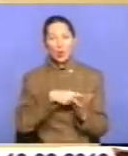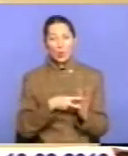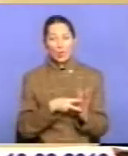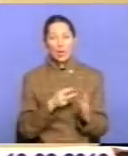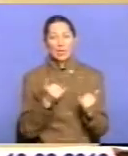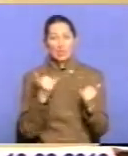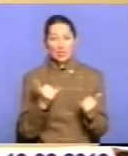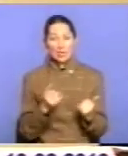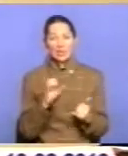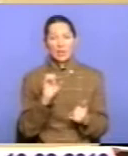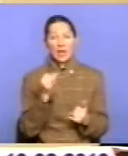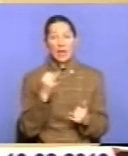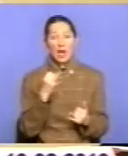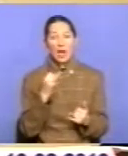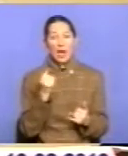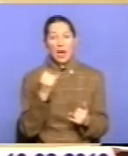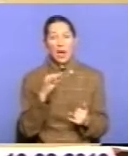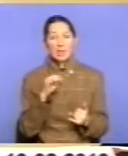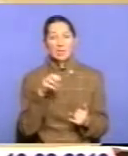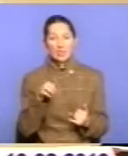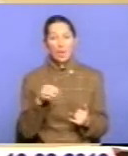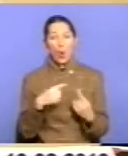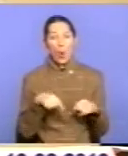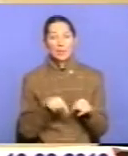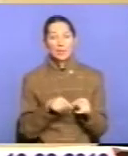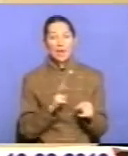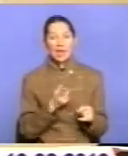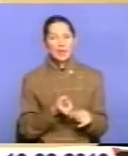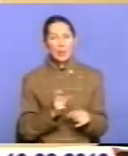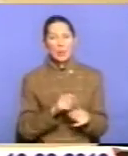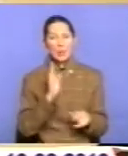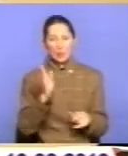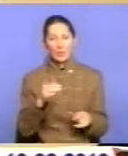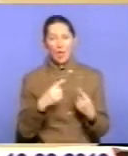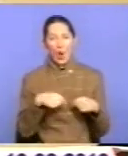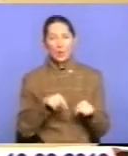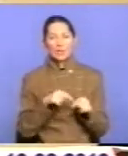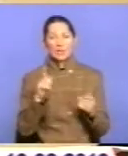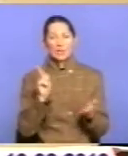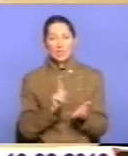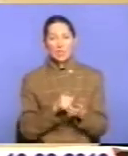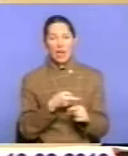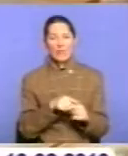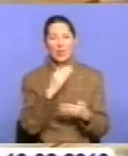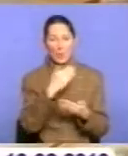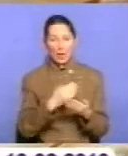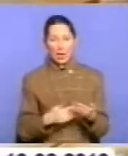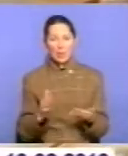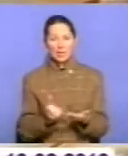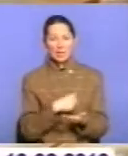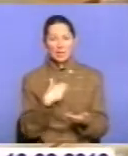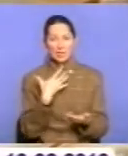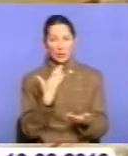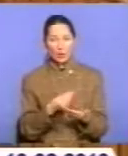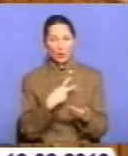IT-отрасль также должна, как наиболее перспективная, я считаю, отрасль, также должна в этой программе найти свое отражение. Зниження